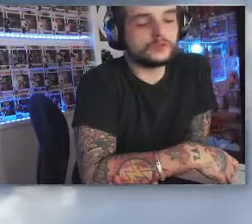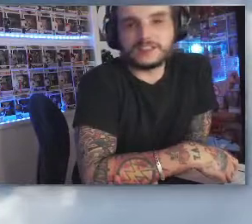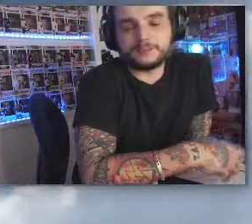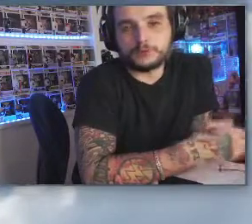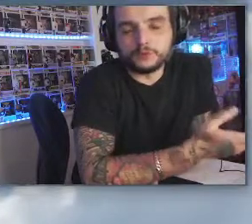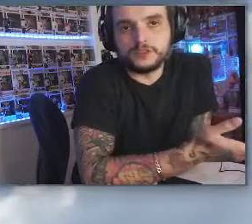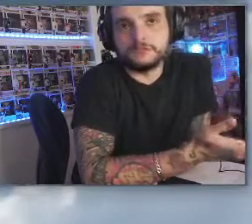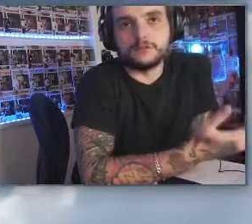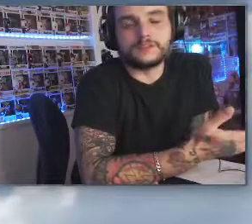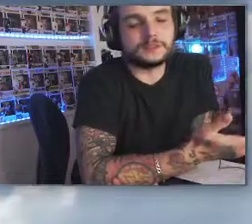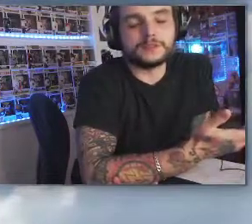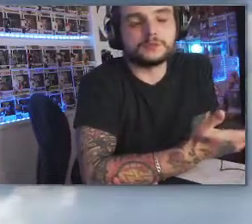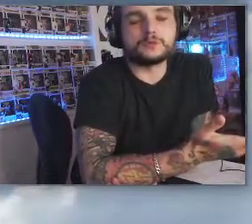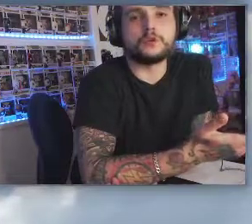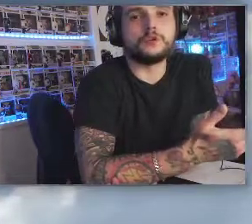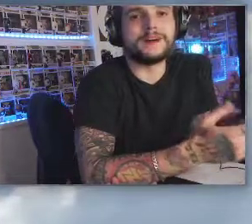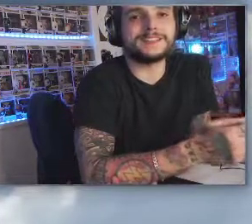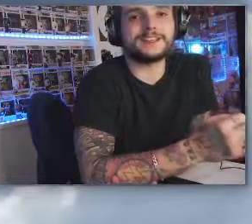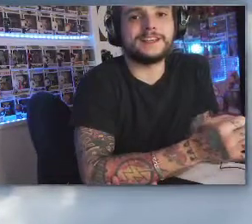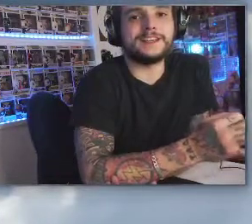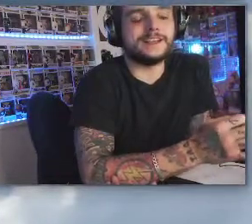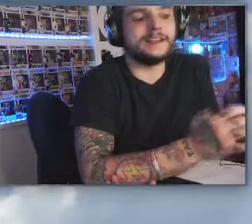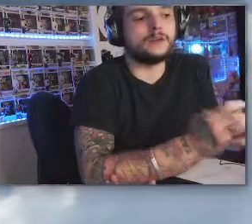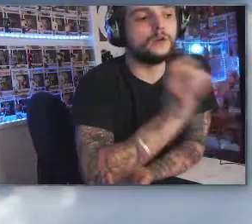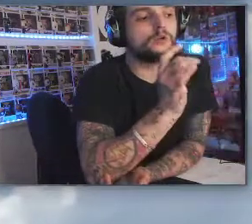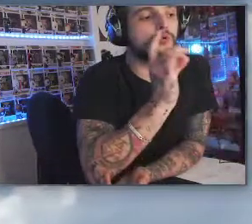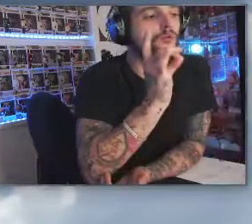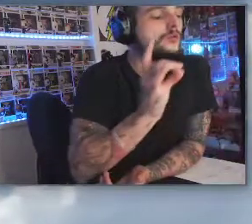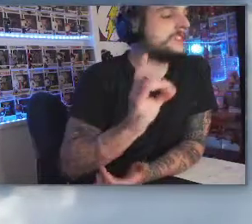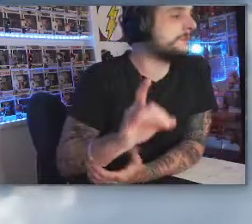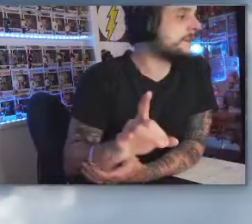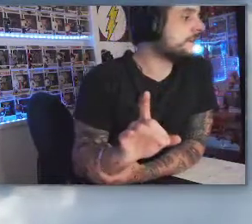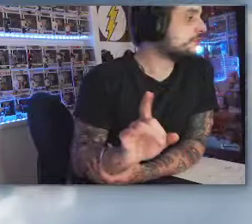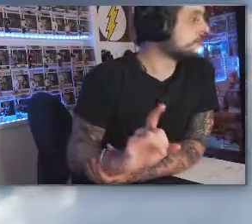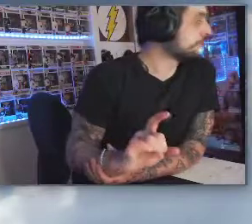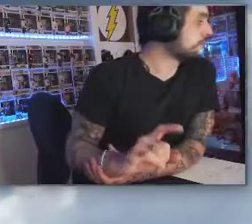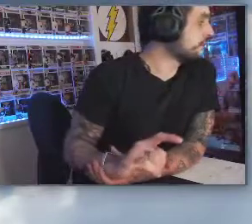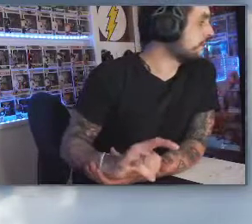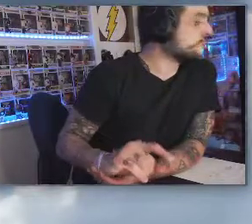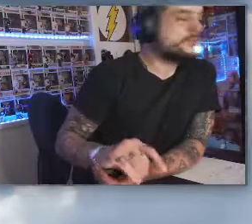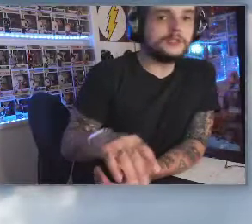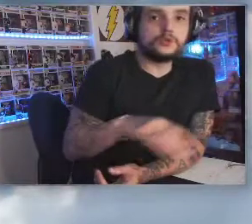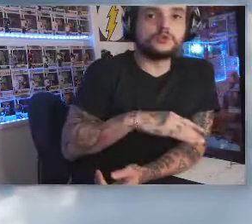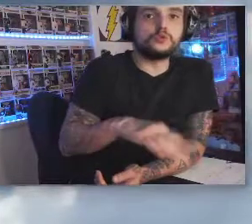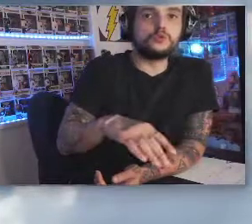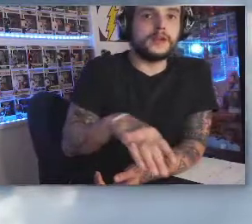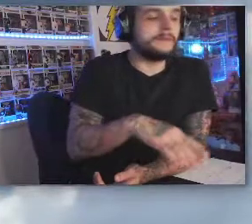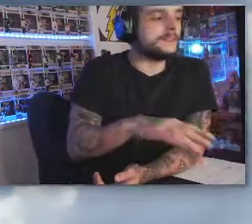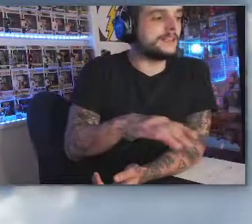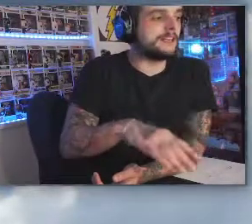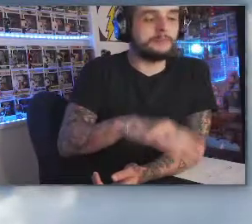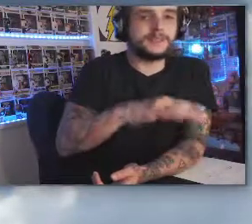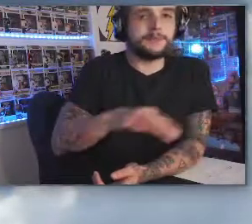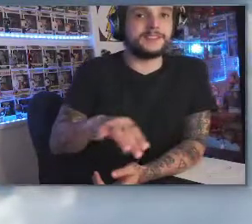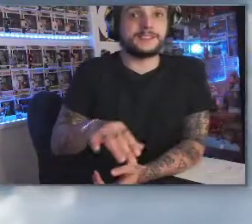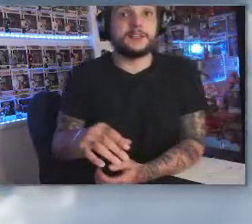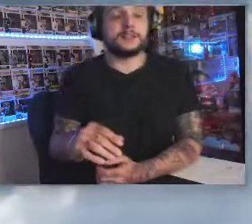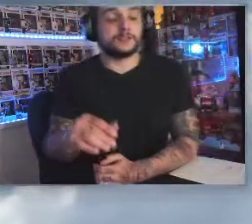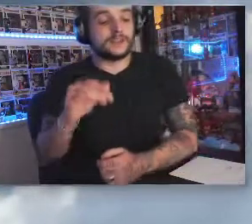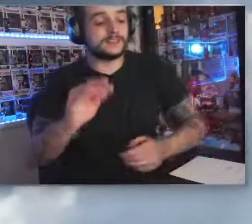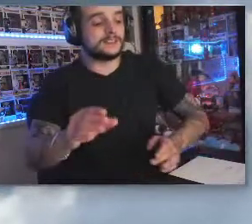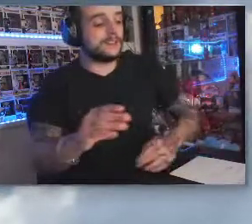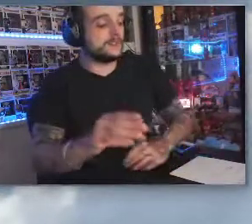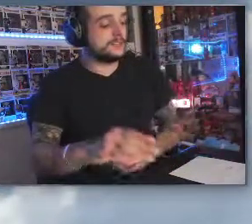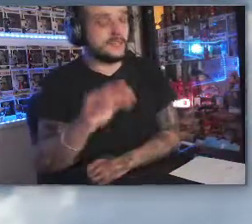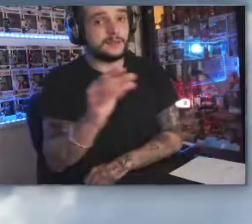moyen de contraception aussi, du coup. Enfin, c'est plein de trucs. Le masque est le truc ultime. Je pense que d'ailleurs, dans tous mes jeux que je joue, RP, etc., je vais mettre un masque. Parce